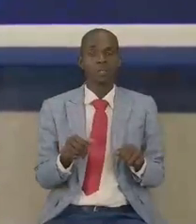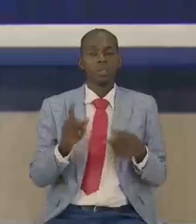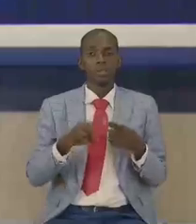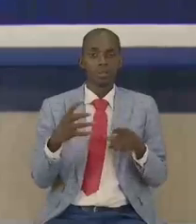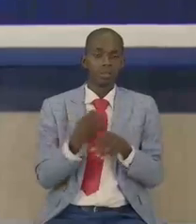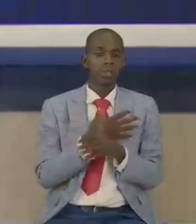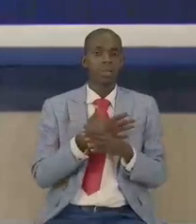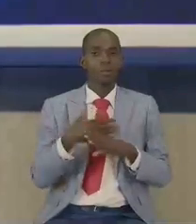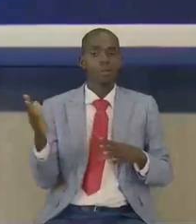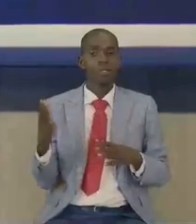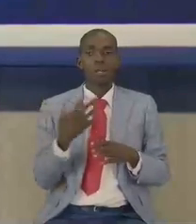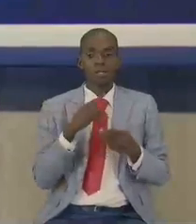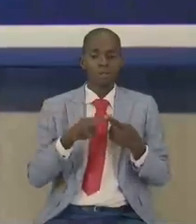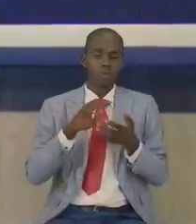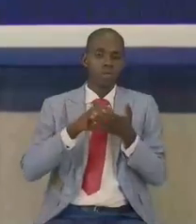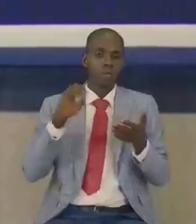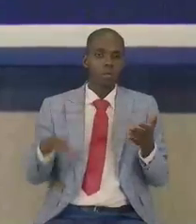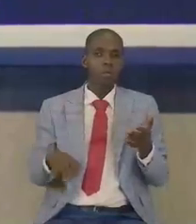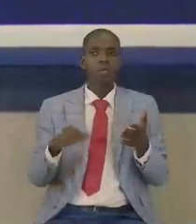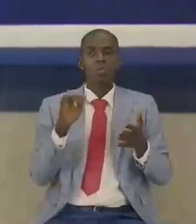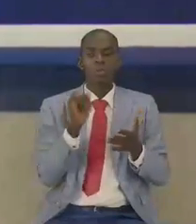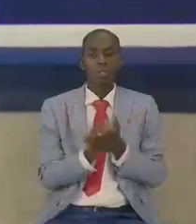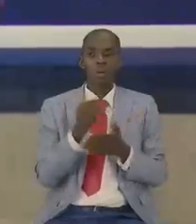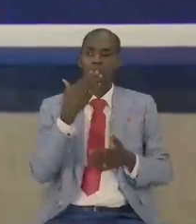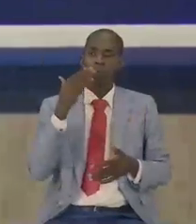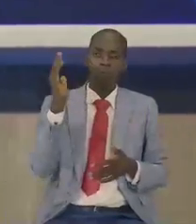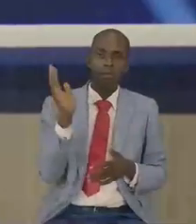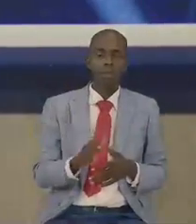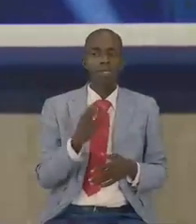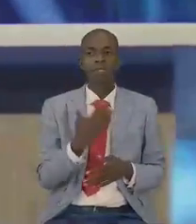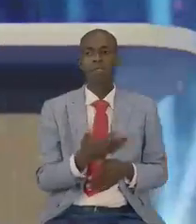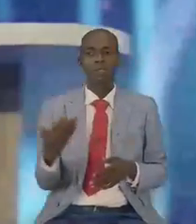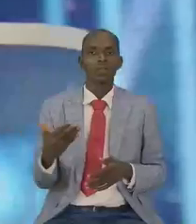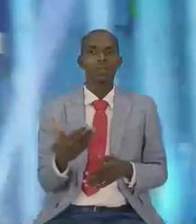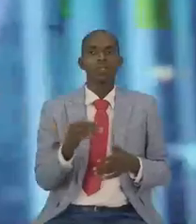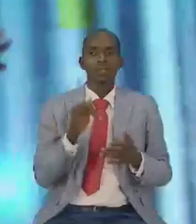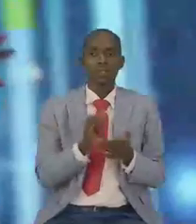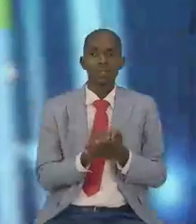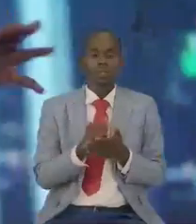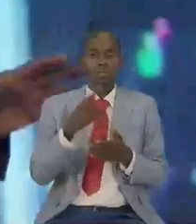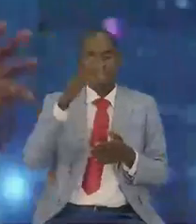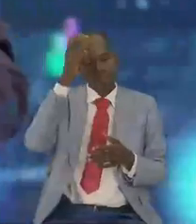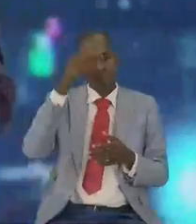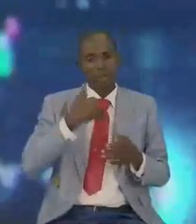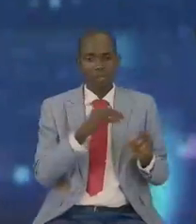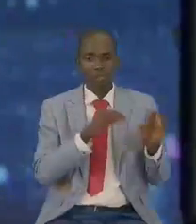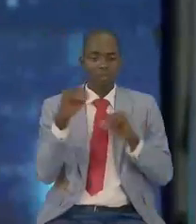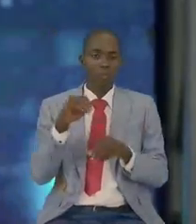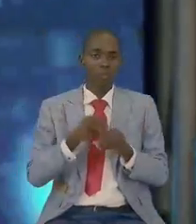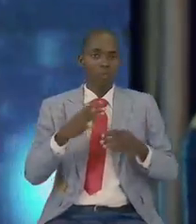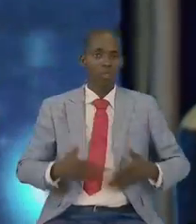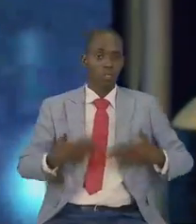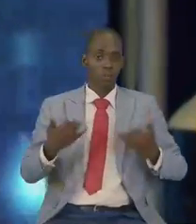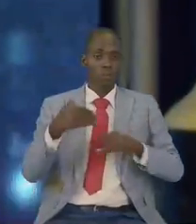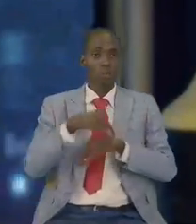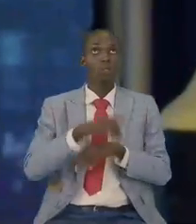d'ôter et d'enlever toute chose maléfique qu'on a déposée dans ta vie. Dieu